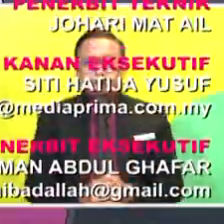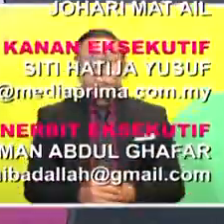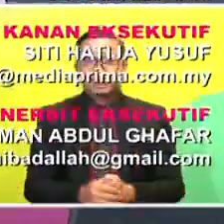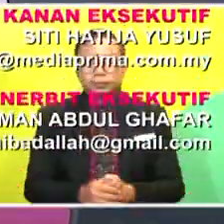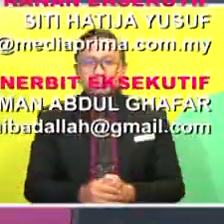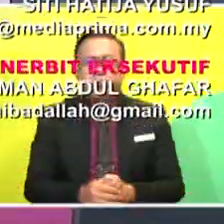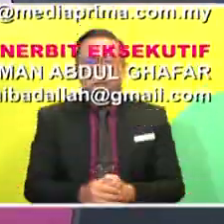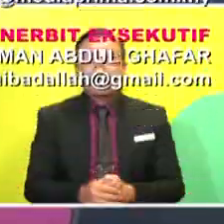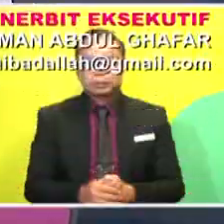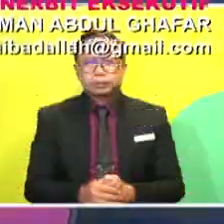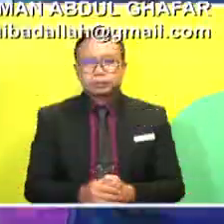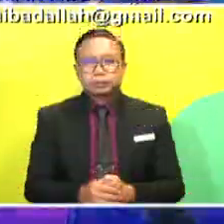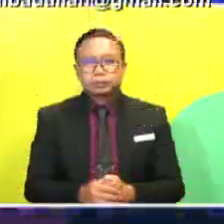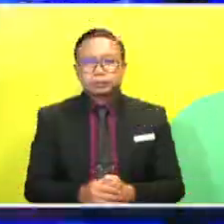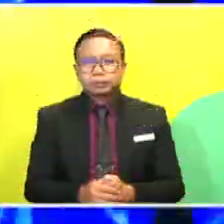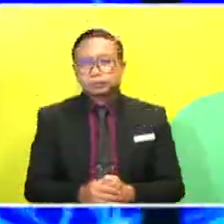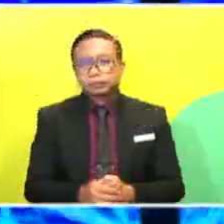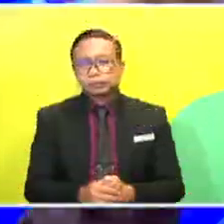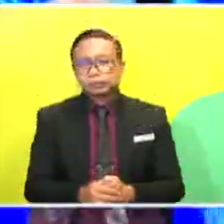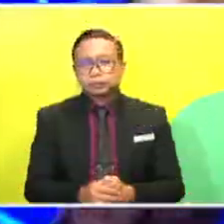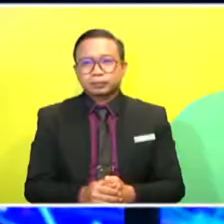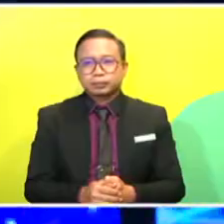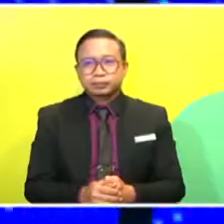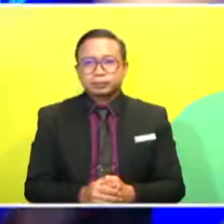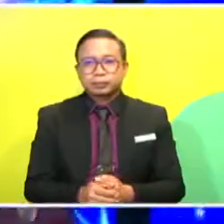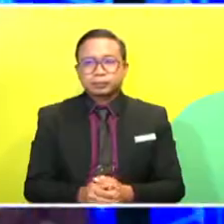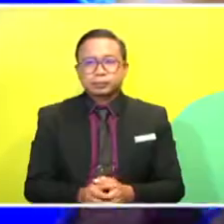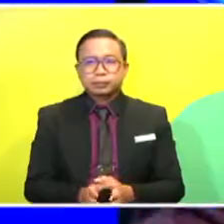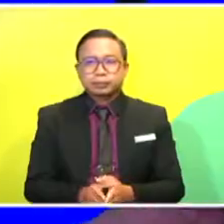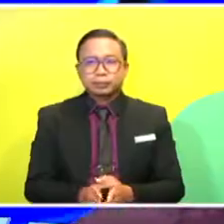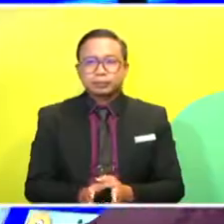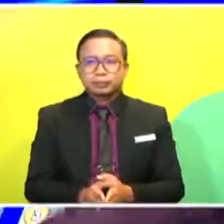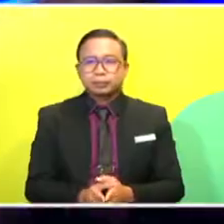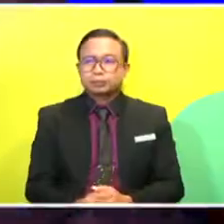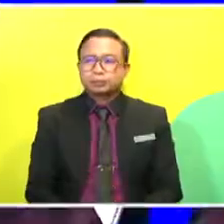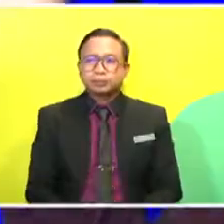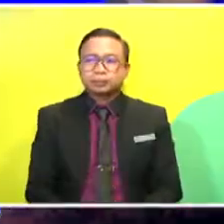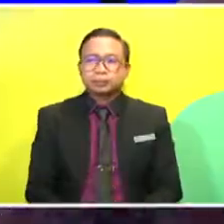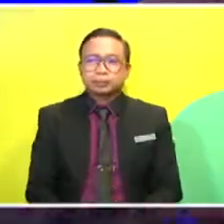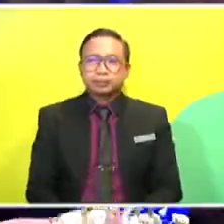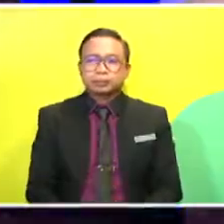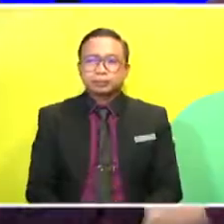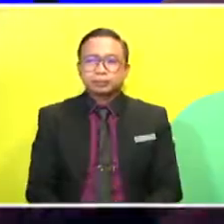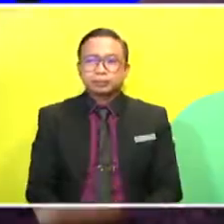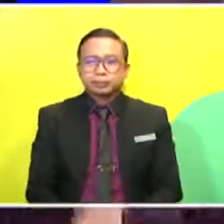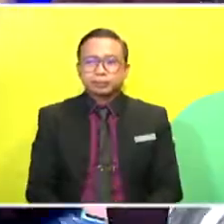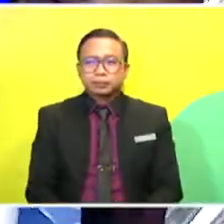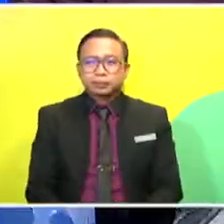ketipung payung. Chan mali chan, chan mali chan, chan mali